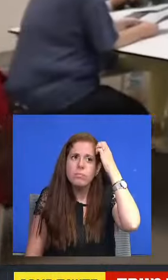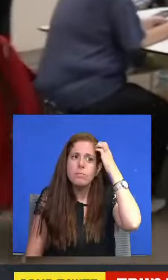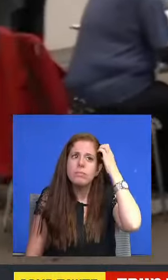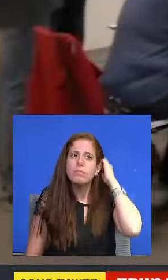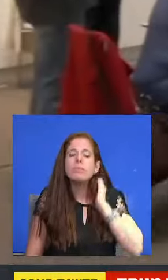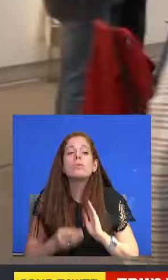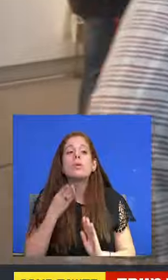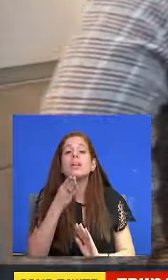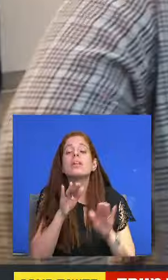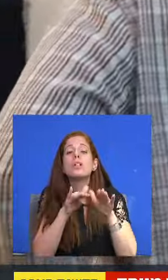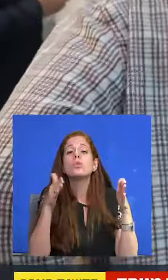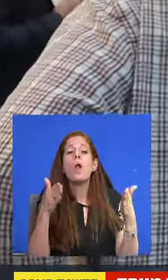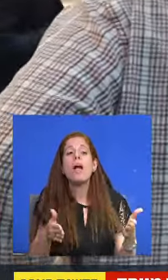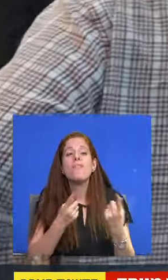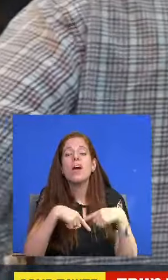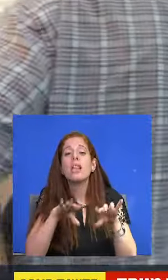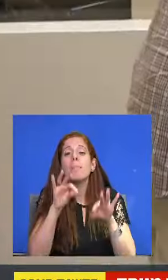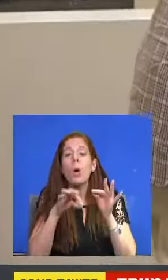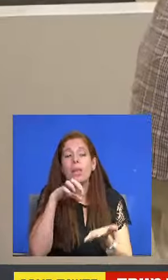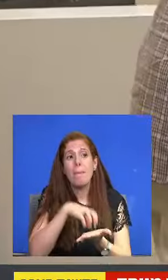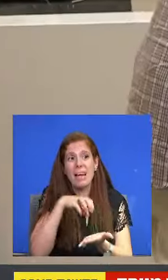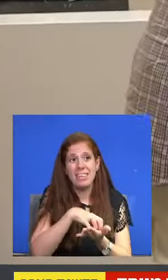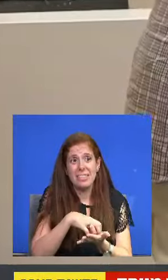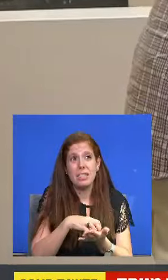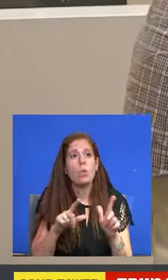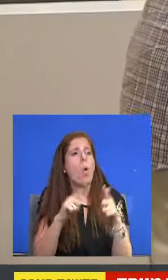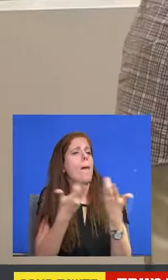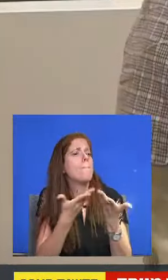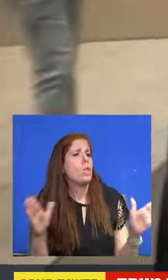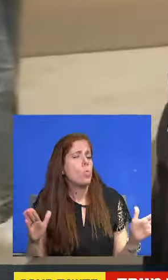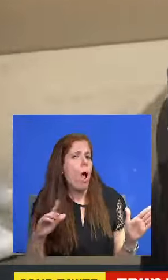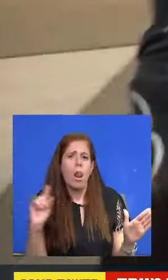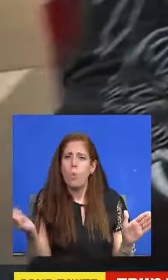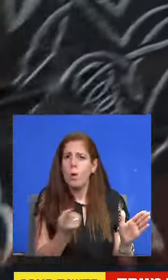נכנס אל שולחן ועדת הבחירות המרכזית, אולם פתוח לכולם, שקיפות קוראים לזה.